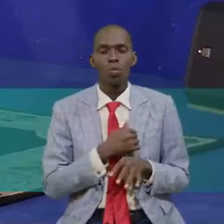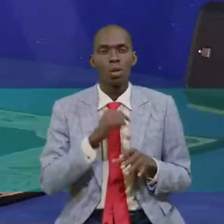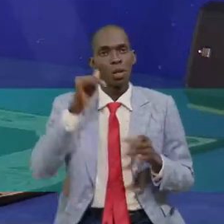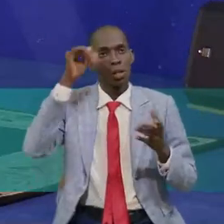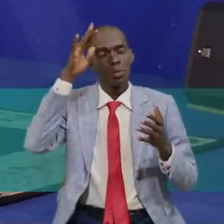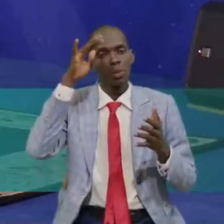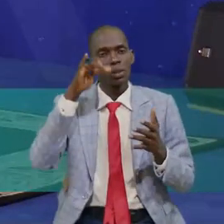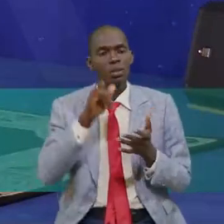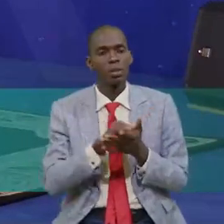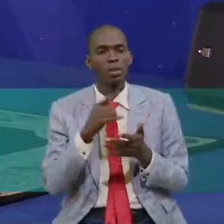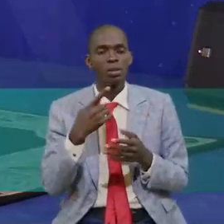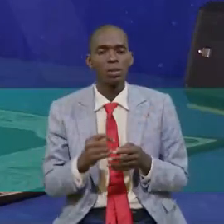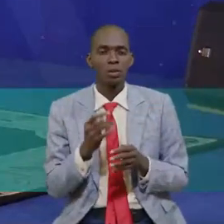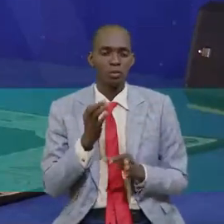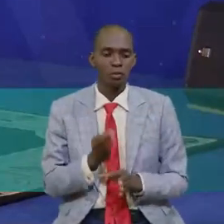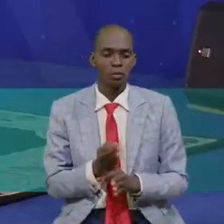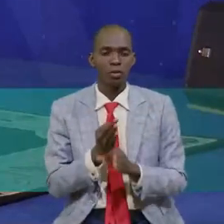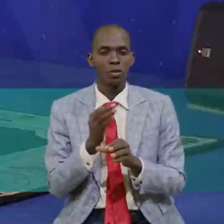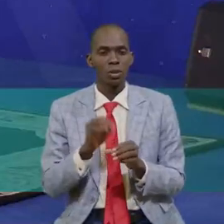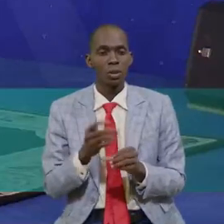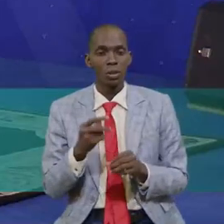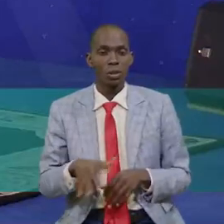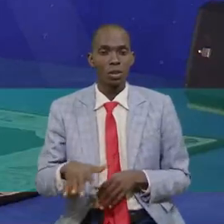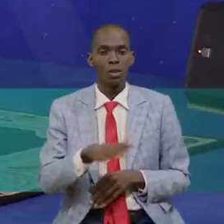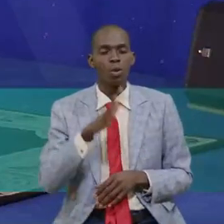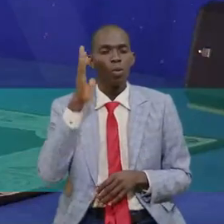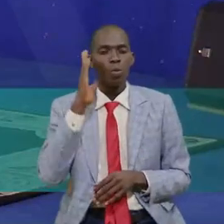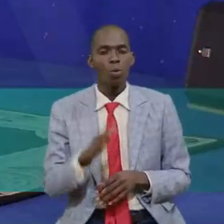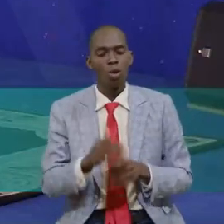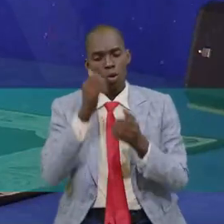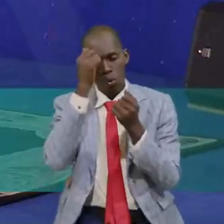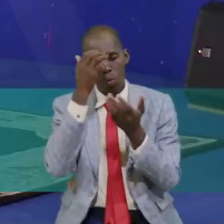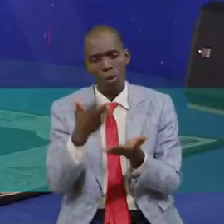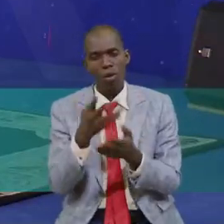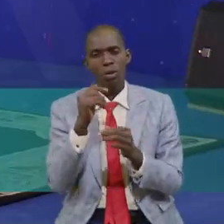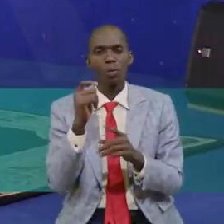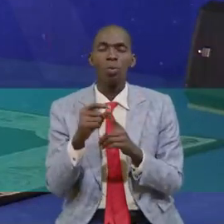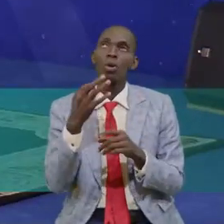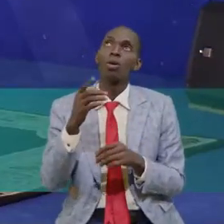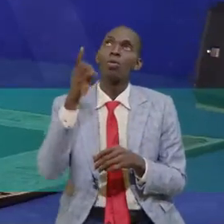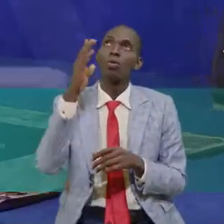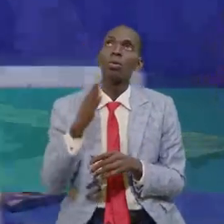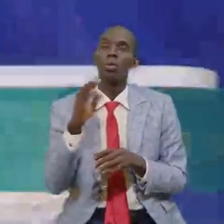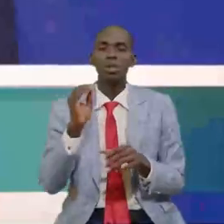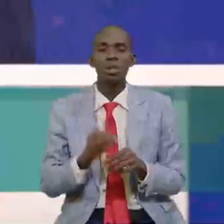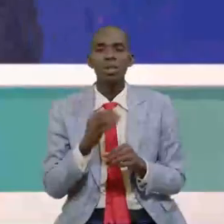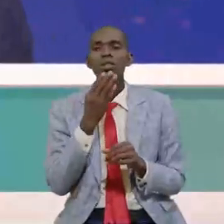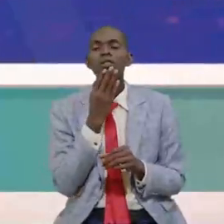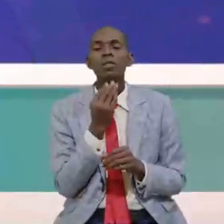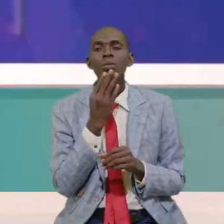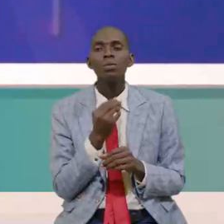les fidèles dans le pays, qu'ils observent, obéissent à la parole de Dieu. En Hébreux au